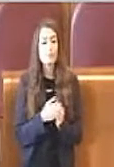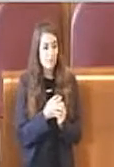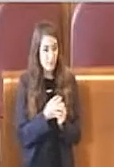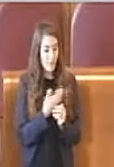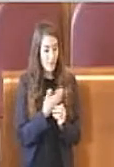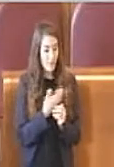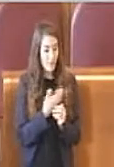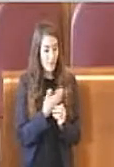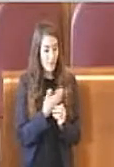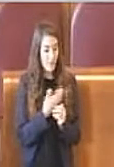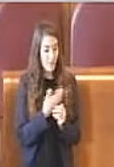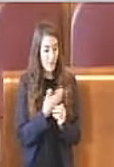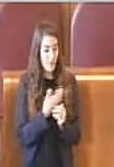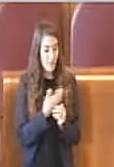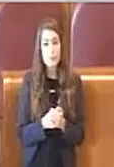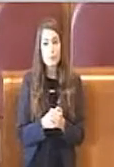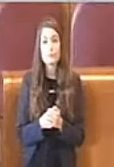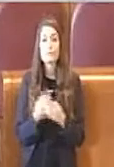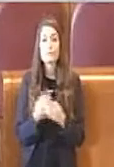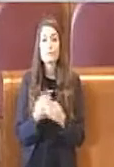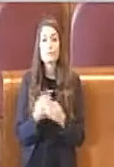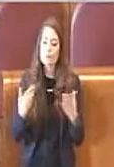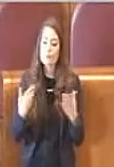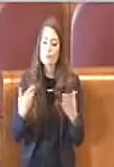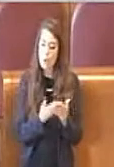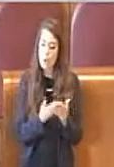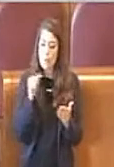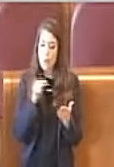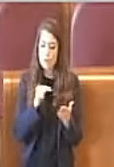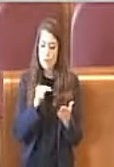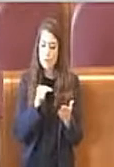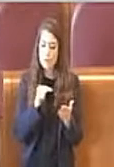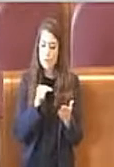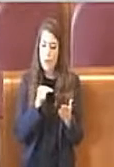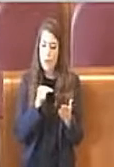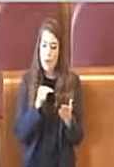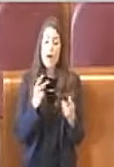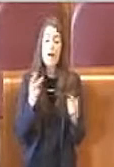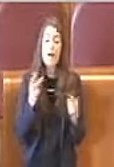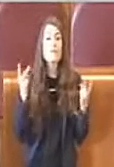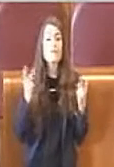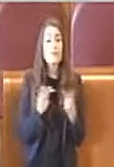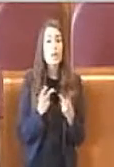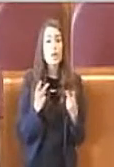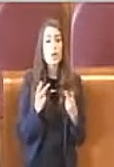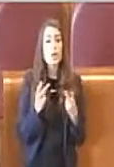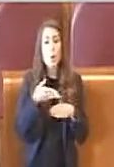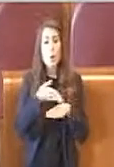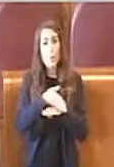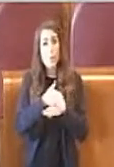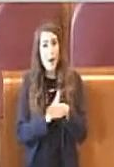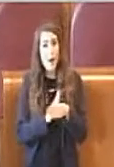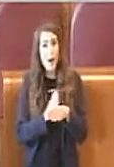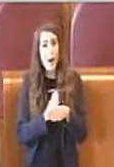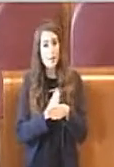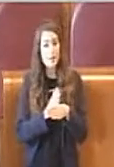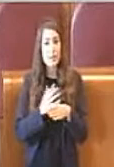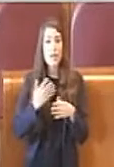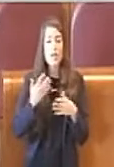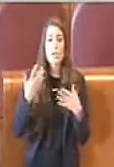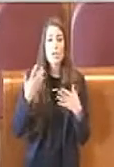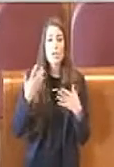Grazie Presidente. Allora, questa mozione in realtà è una parte della mozione già approvata,